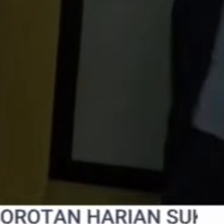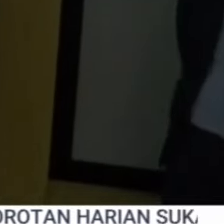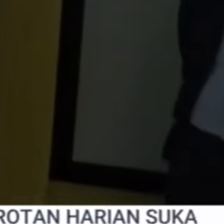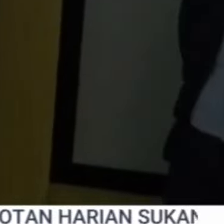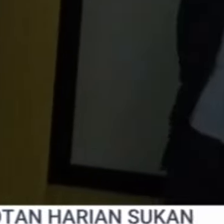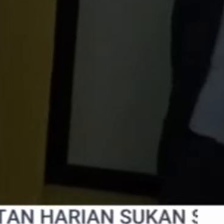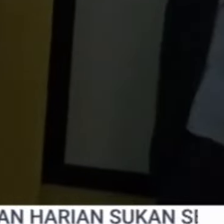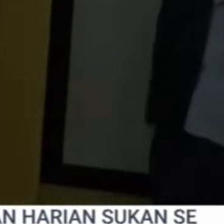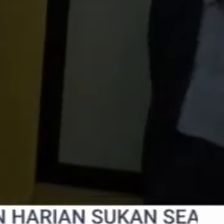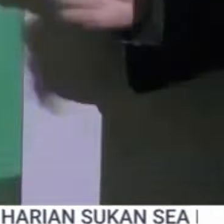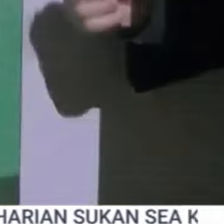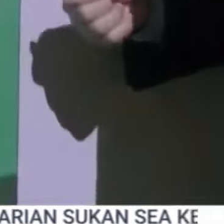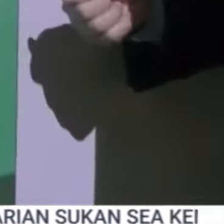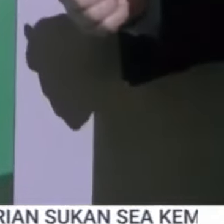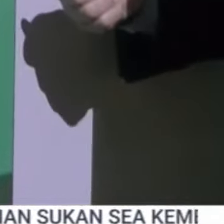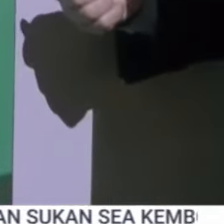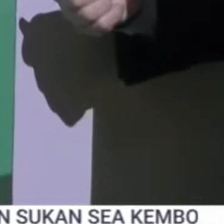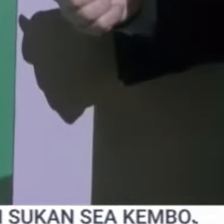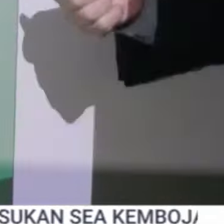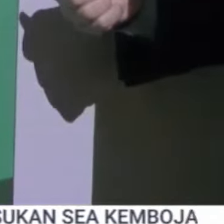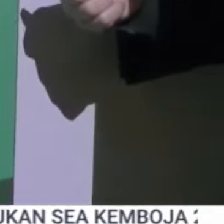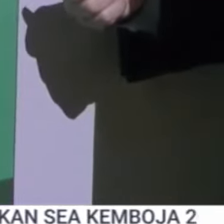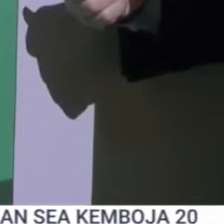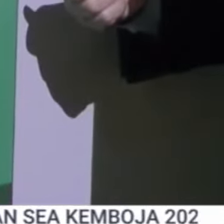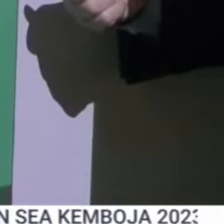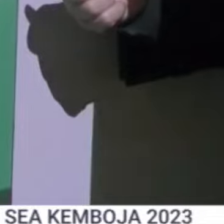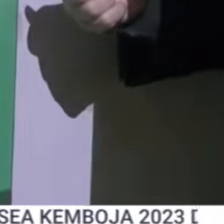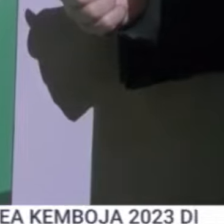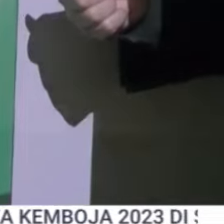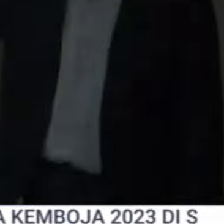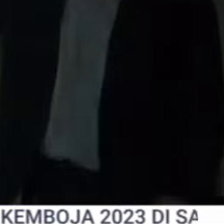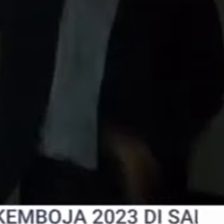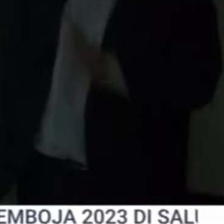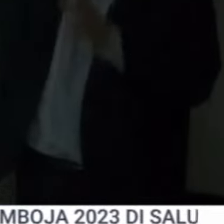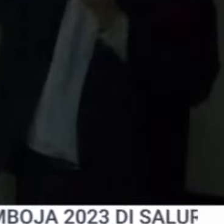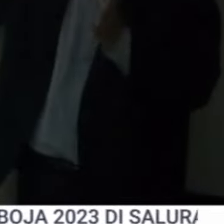Skop PSI dikecilkan kepada hanya satu pulau.